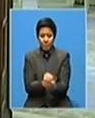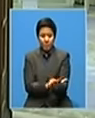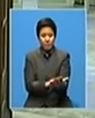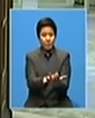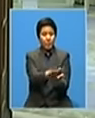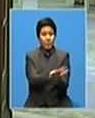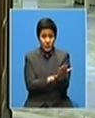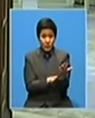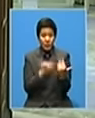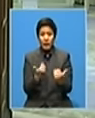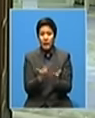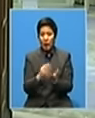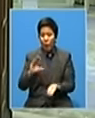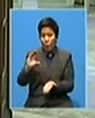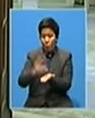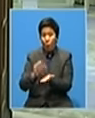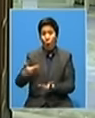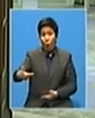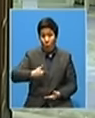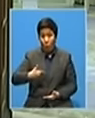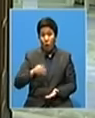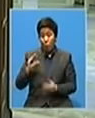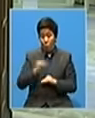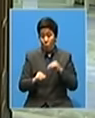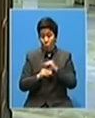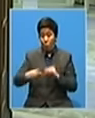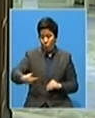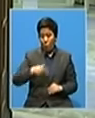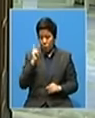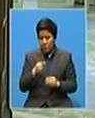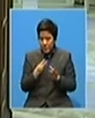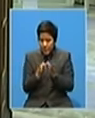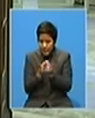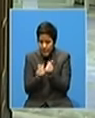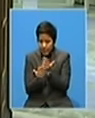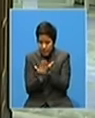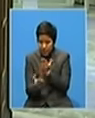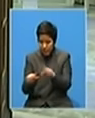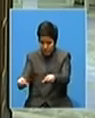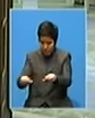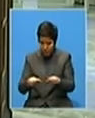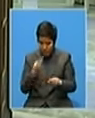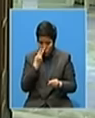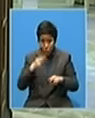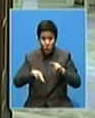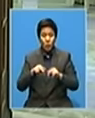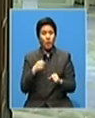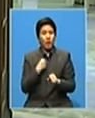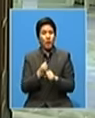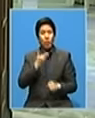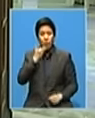หรับการเสนอของงบประมาณมานั้นต้องมีรายละเอียดโครงการรองรับมาด้วยนะครับในการพัฒนาให้ยั่งยืนนั้นบางเรื่องเราอาจจะไม่จำเป็นต้องใช้เงิน